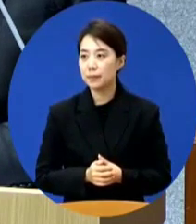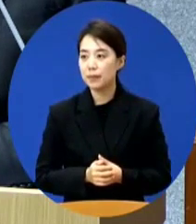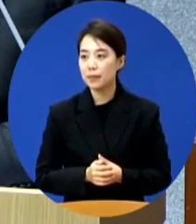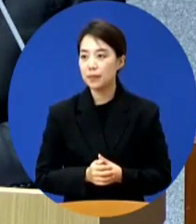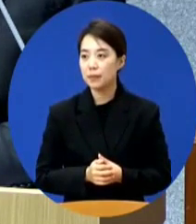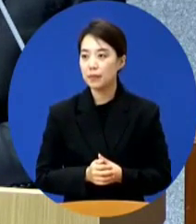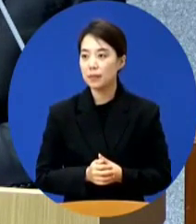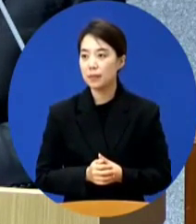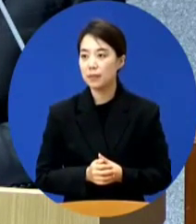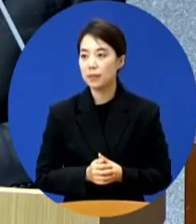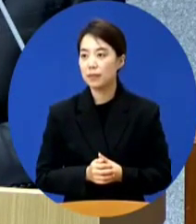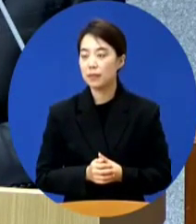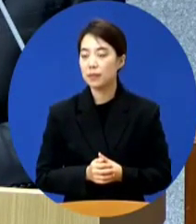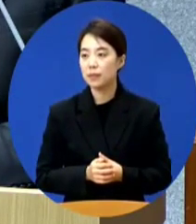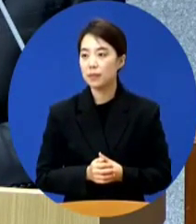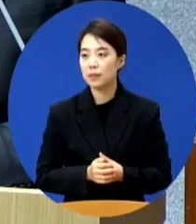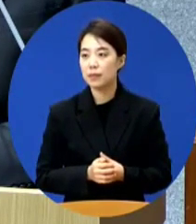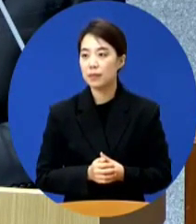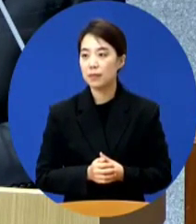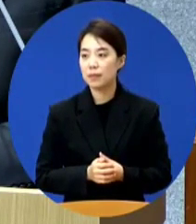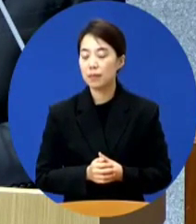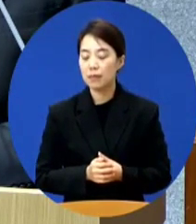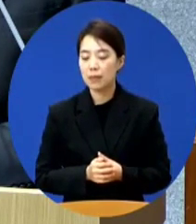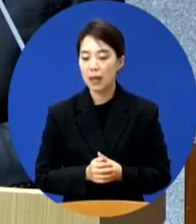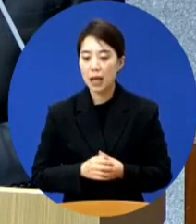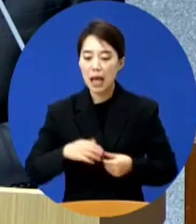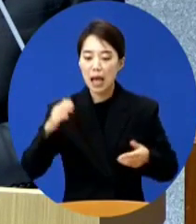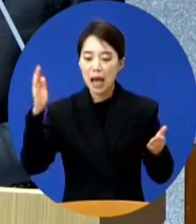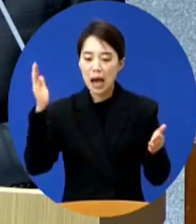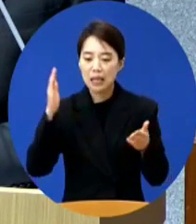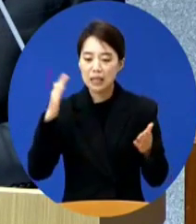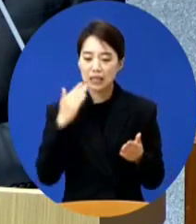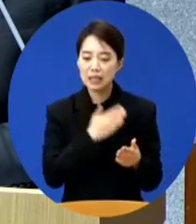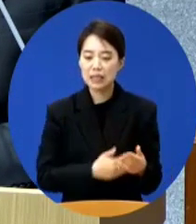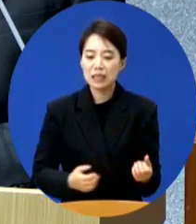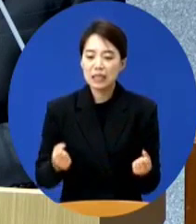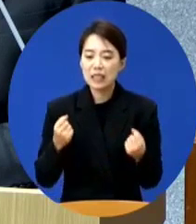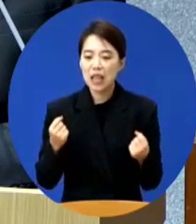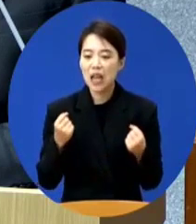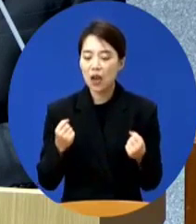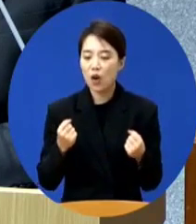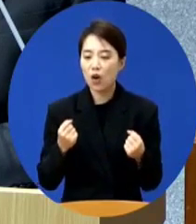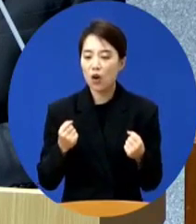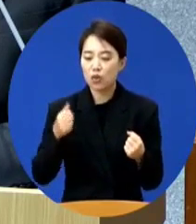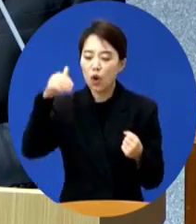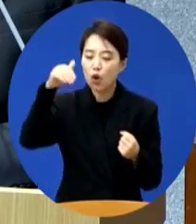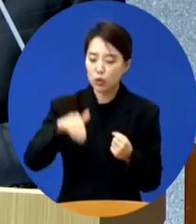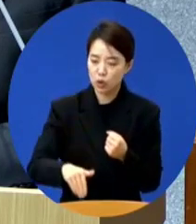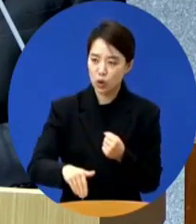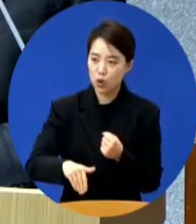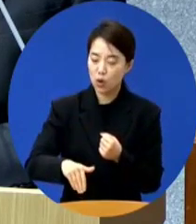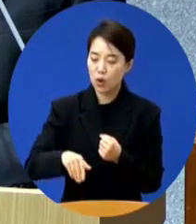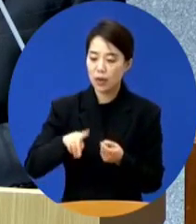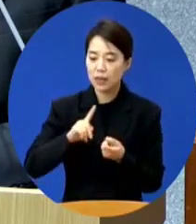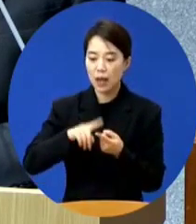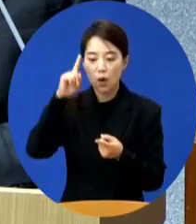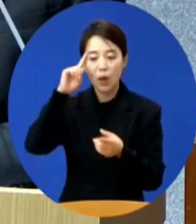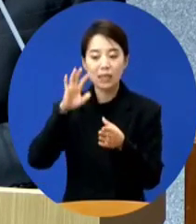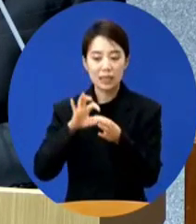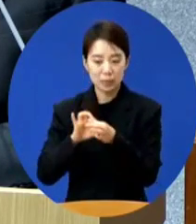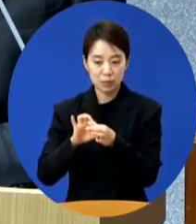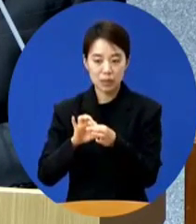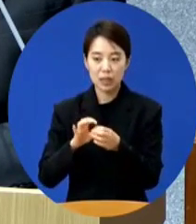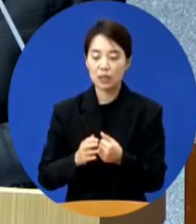코로나 때 우리 야외 활동 못해서 우리 학생들 체력이 많이 그렇습니다. 저하됐습니다. 이거에 대해서 교육감님이 또 관심을